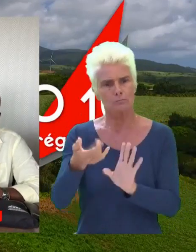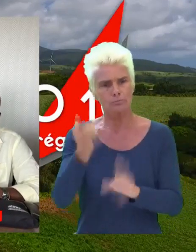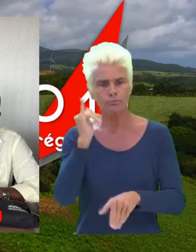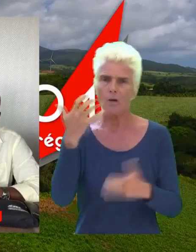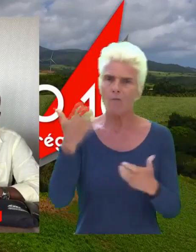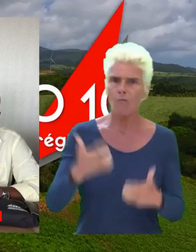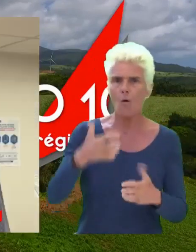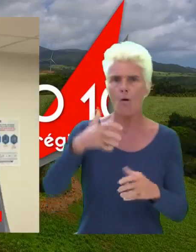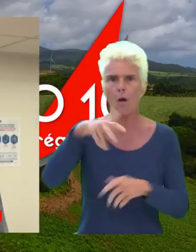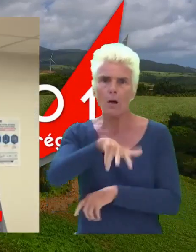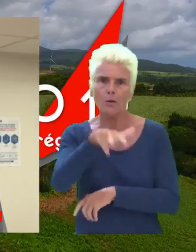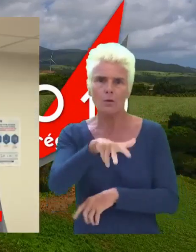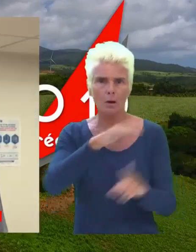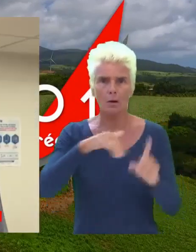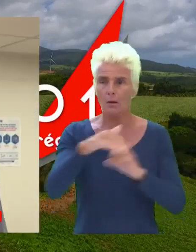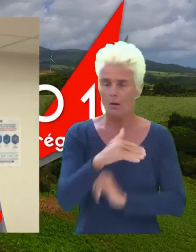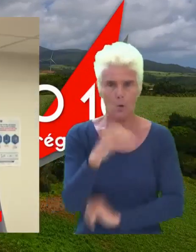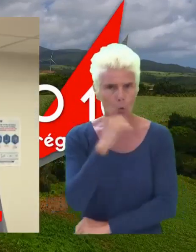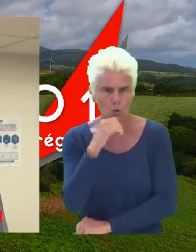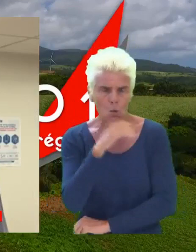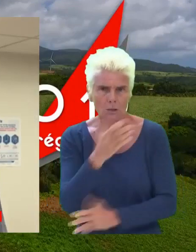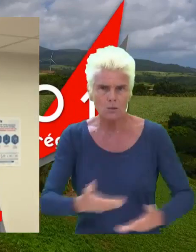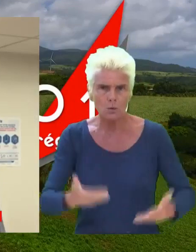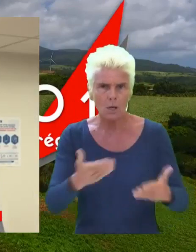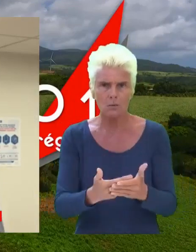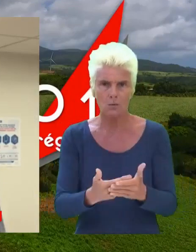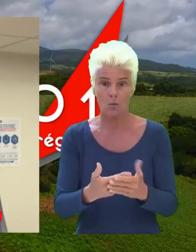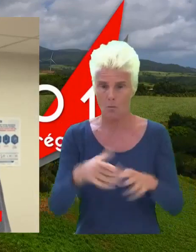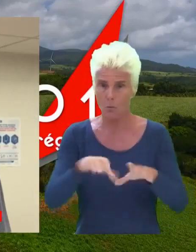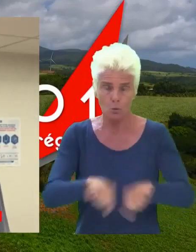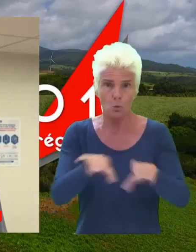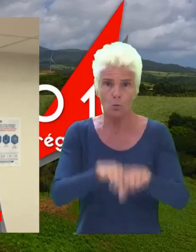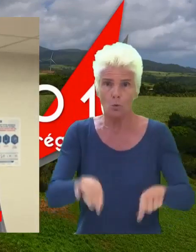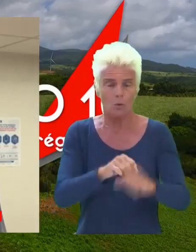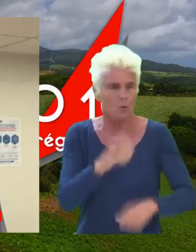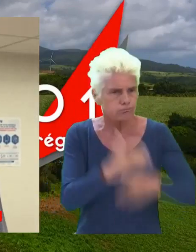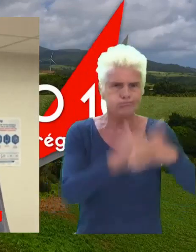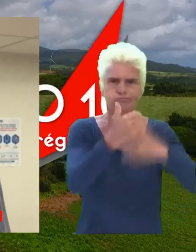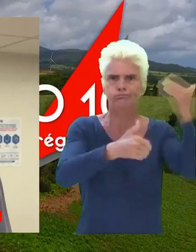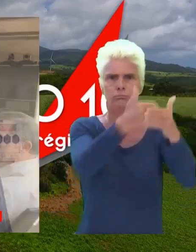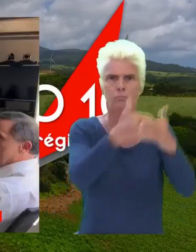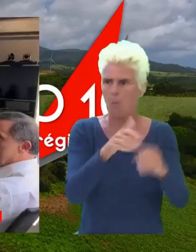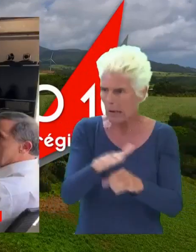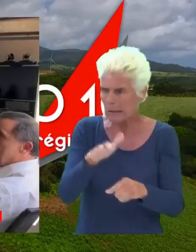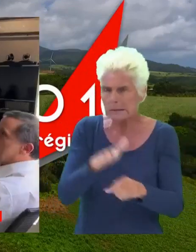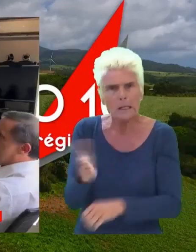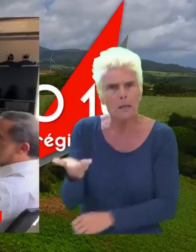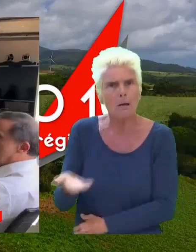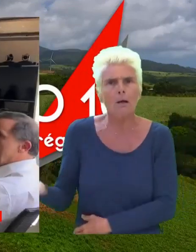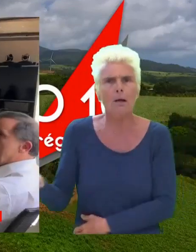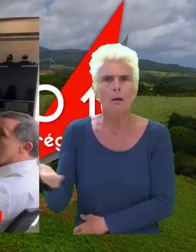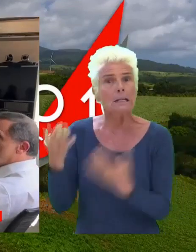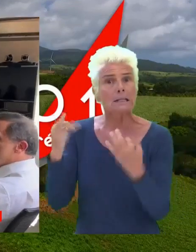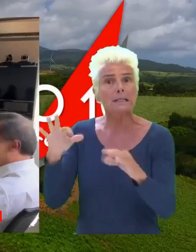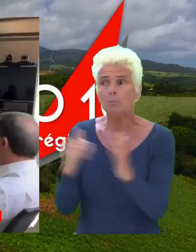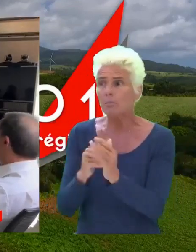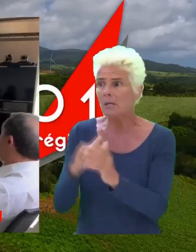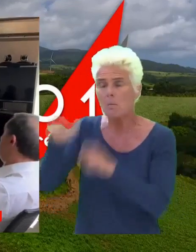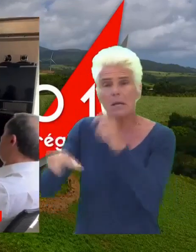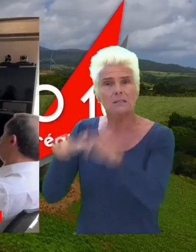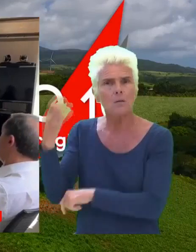social il y a urgence à intervenir il il faut produire des logements or nous ne produisions pas assez de logement on a 10000 demandes de